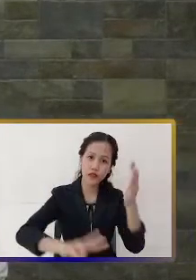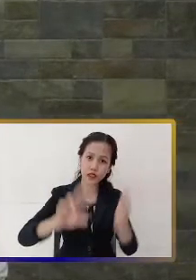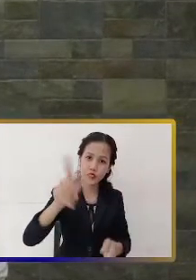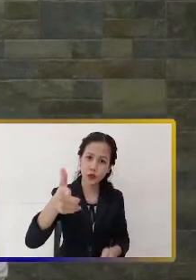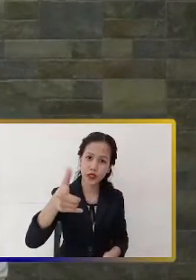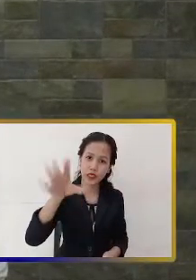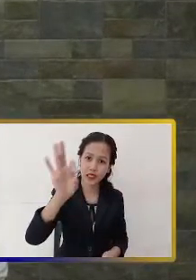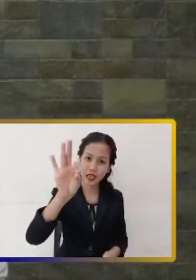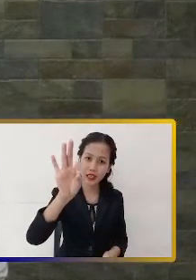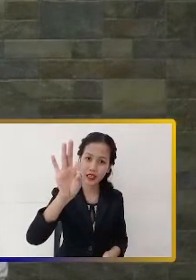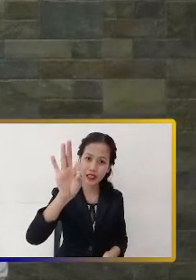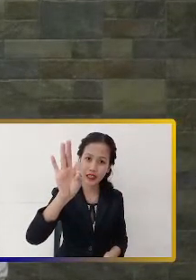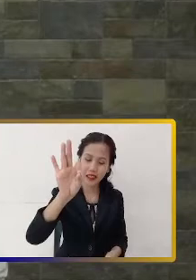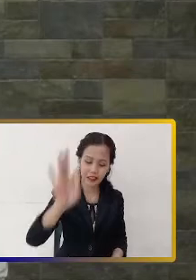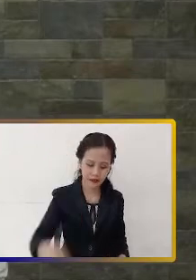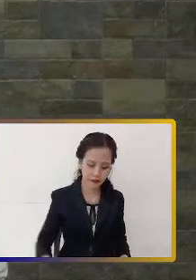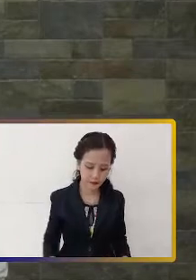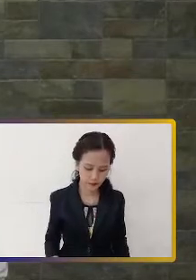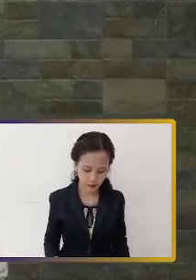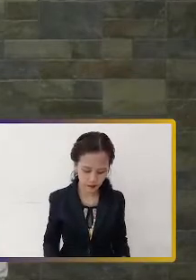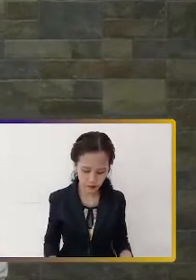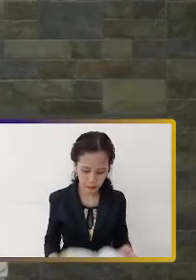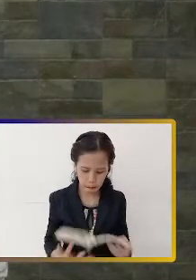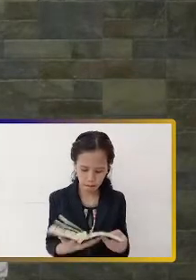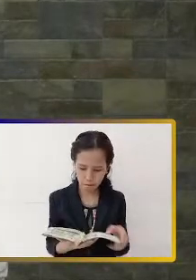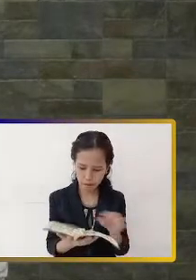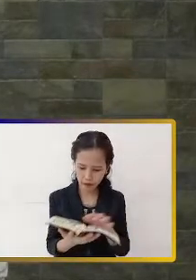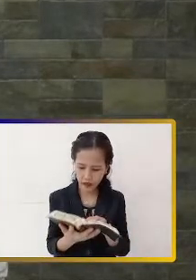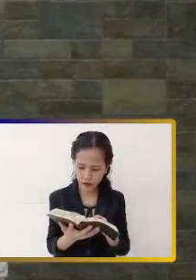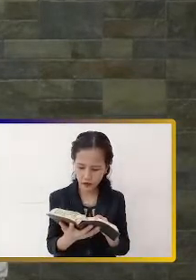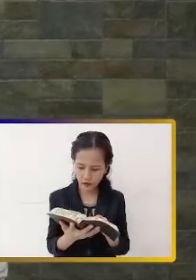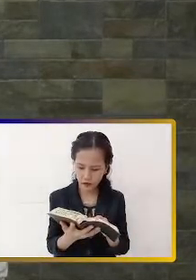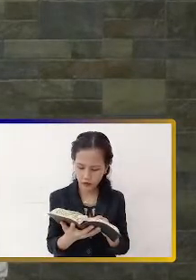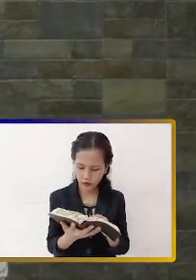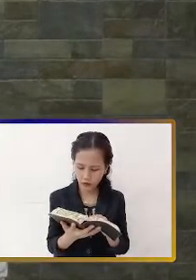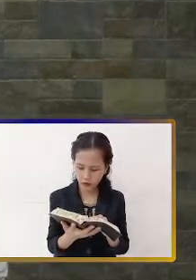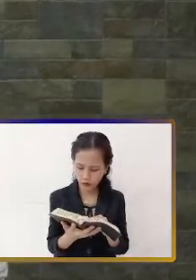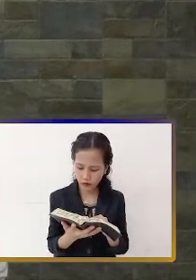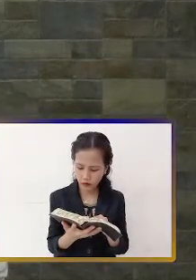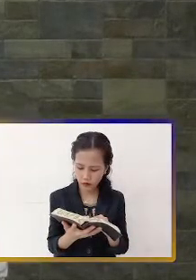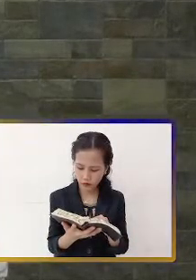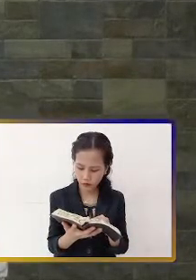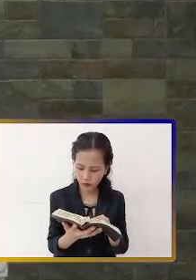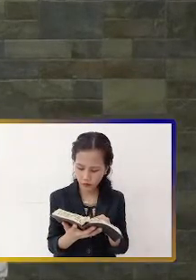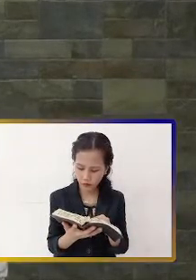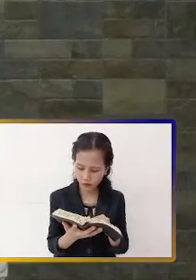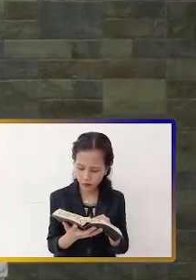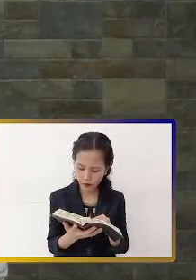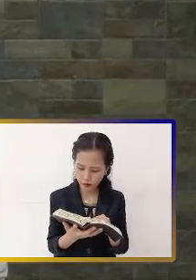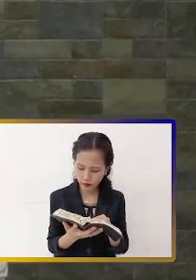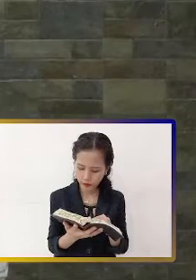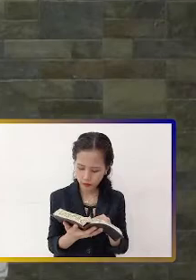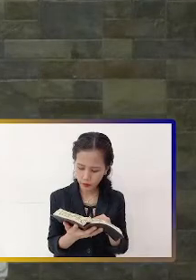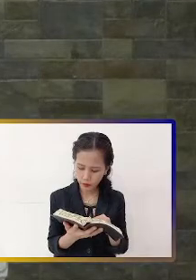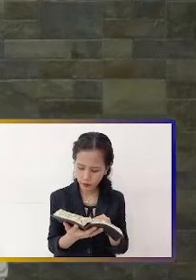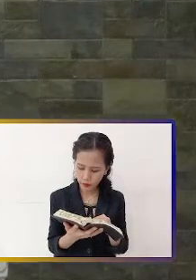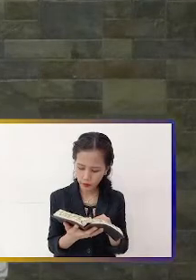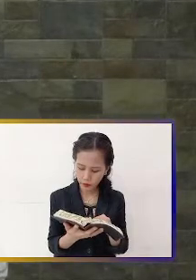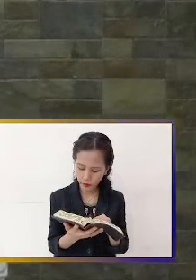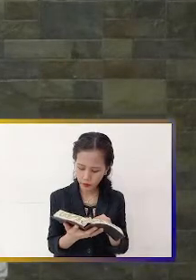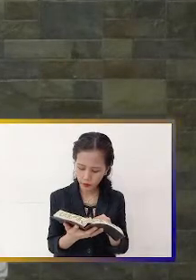kapatid. And God gave what? Whom? Solomon, wisdom